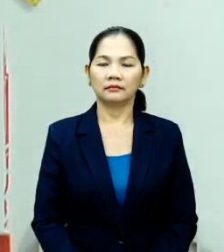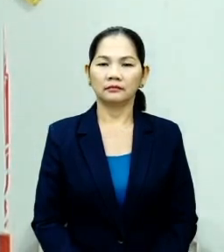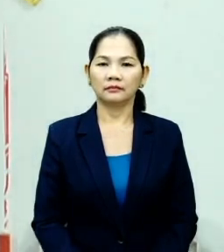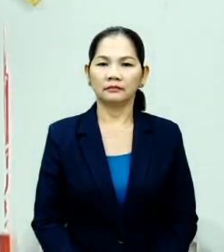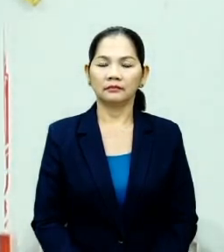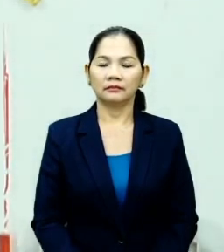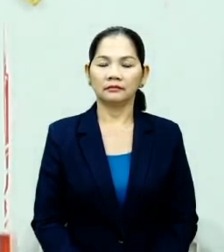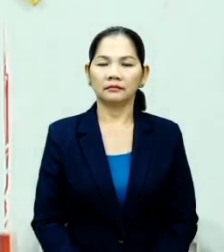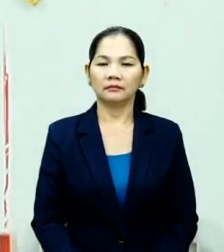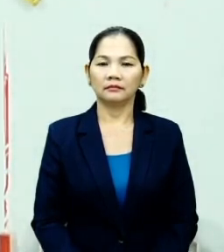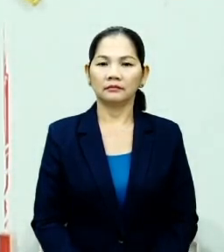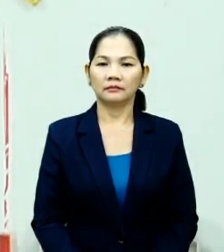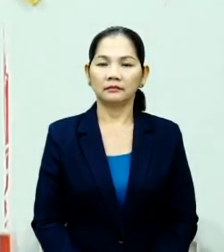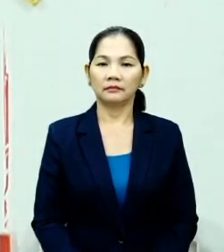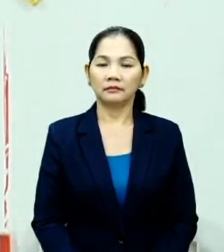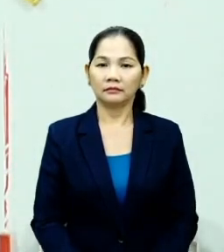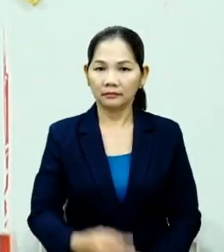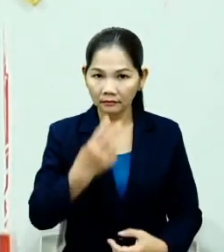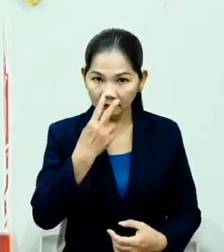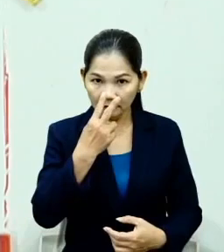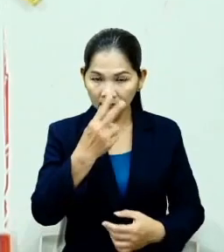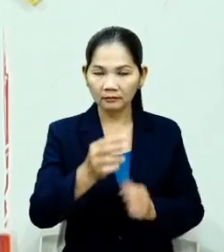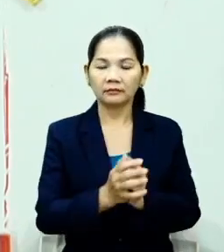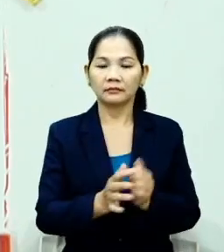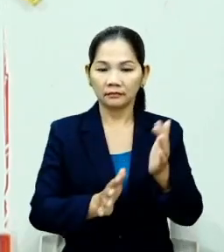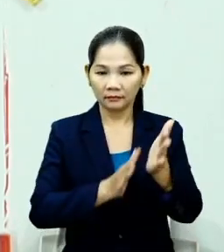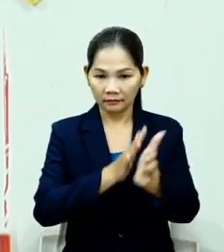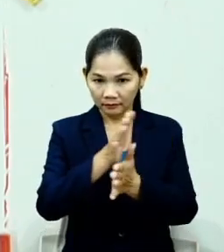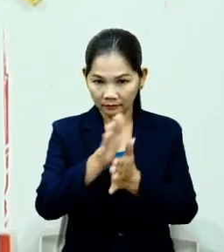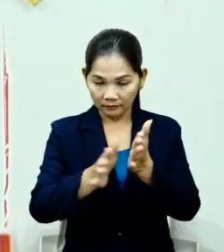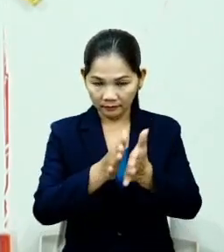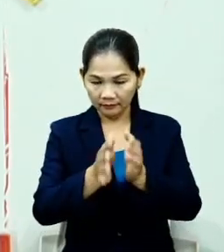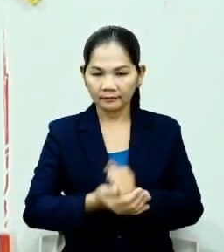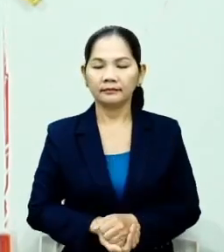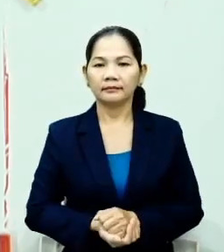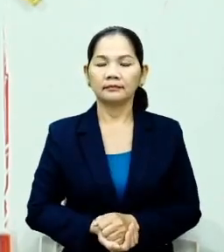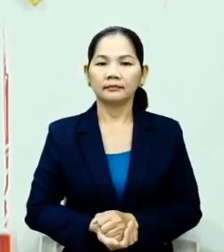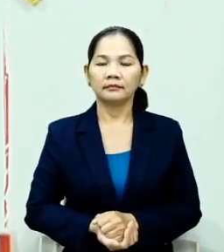Chà. Chà là con tặng ạc nế chà, con ăn tặng ạc nế nè con.